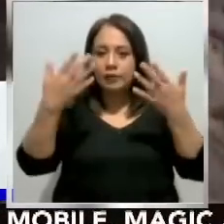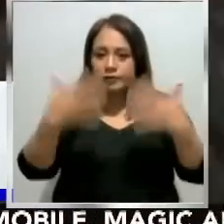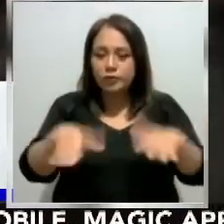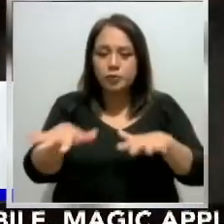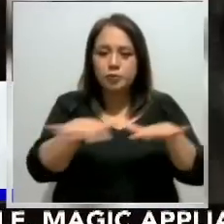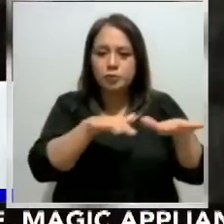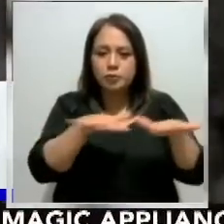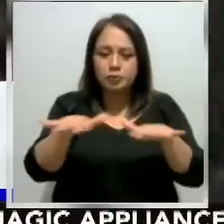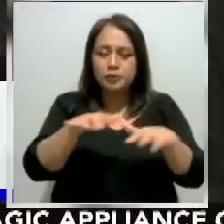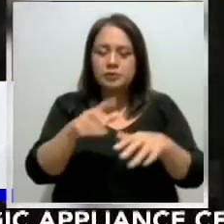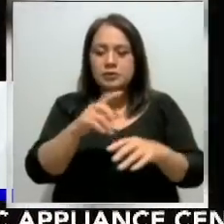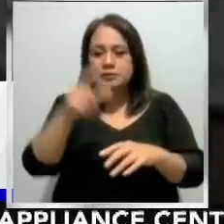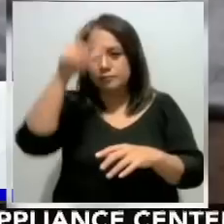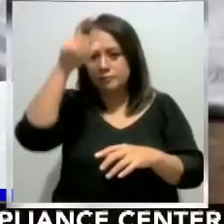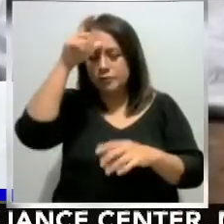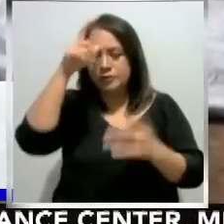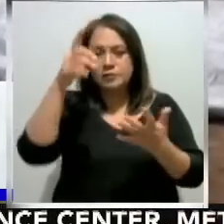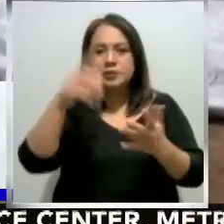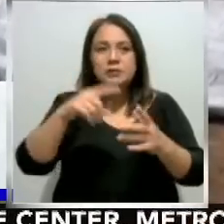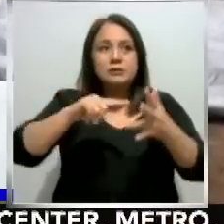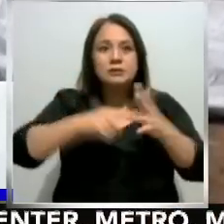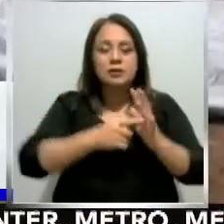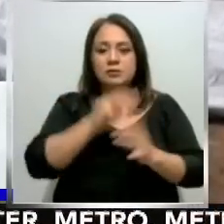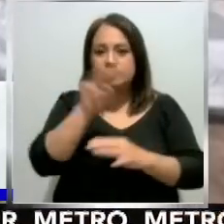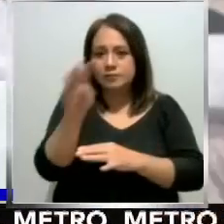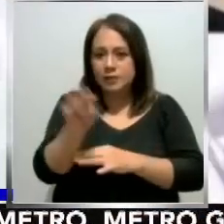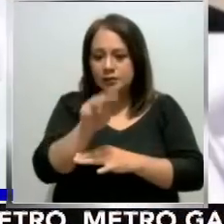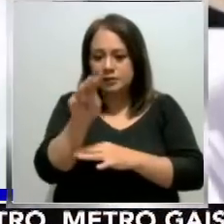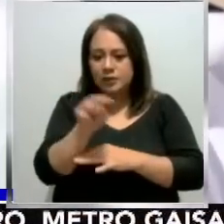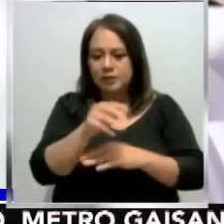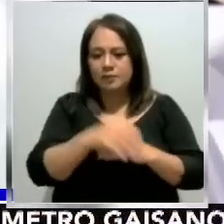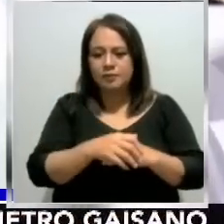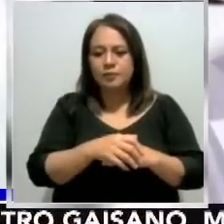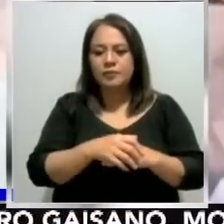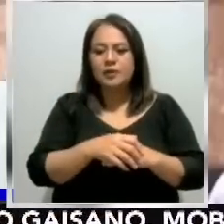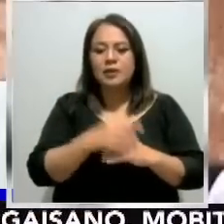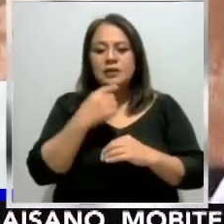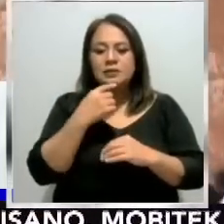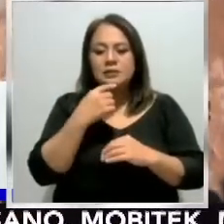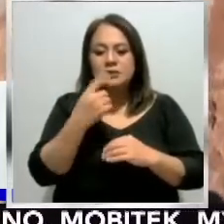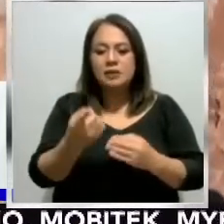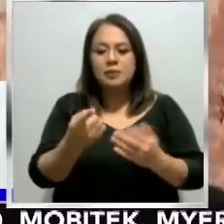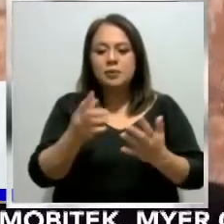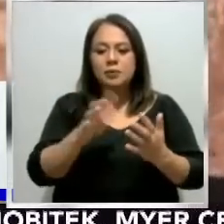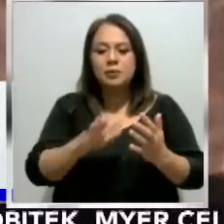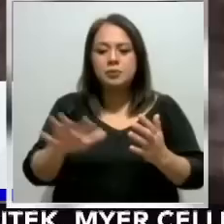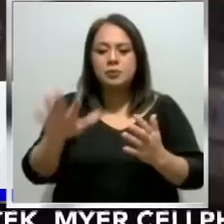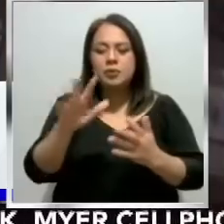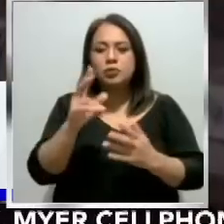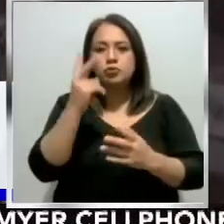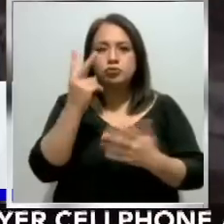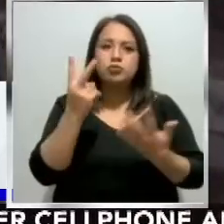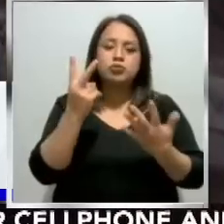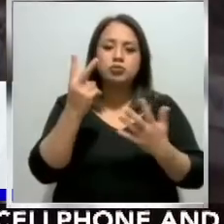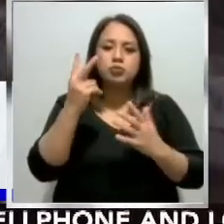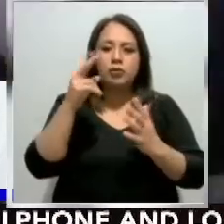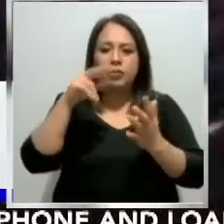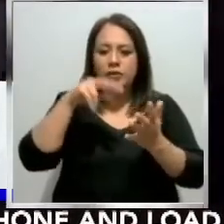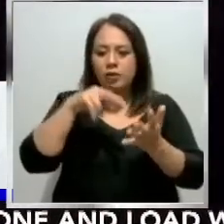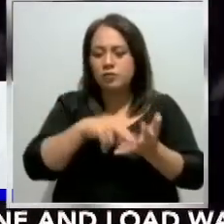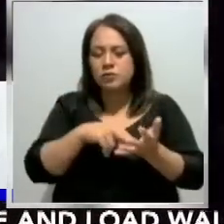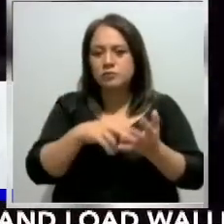Turkey simula Lunes. Ayon sa state media ng Syria, lagpas 2,000 na ang nasawi dahil sa epekto ng